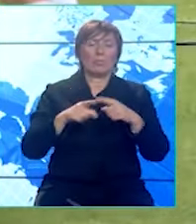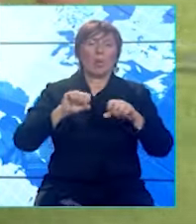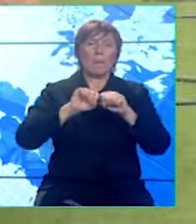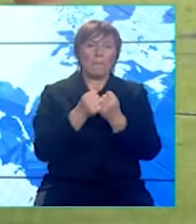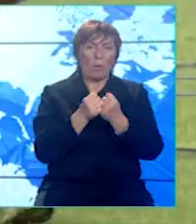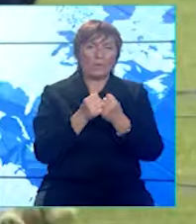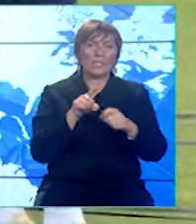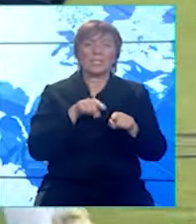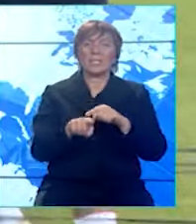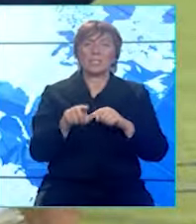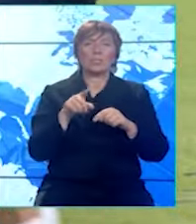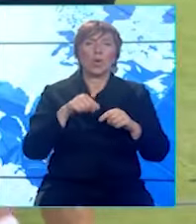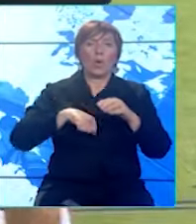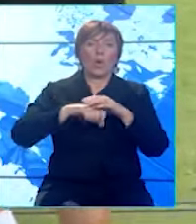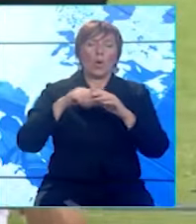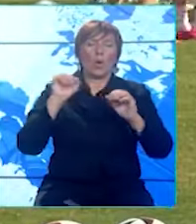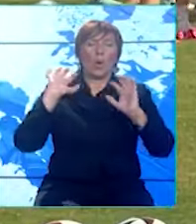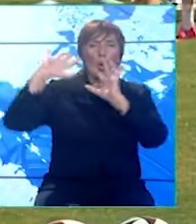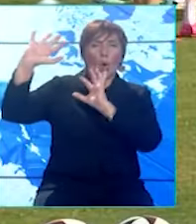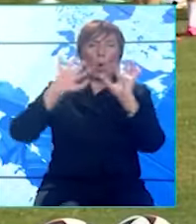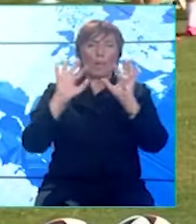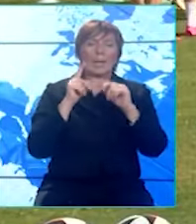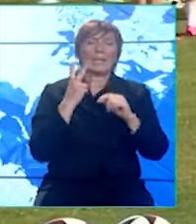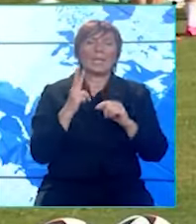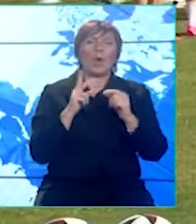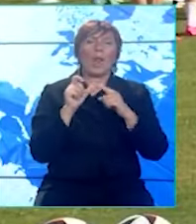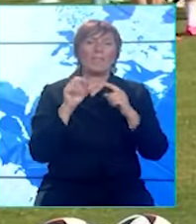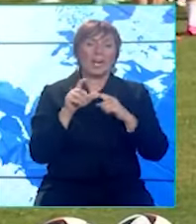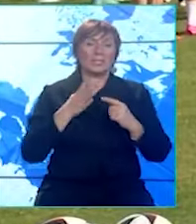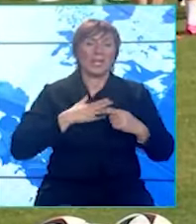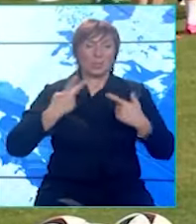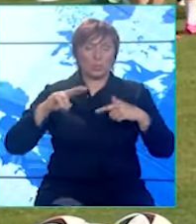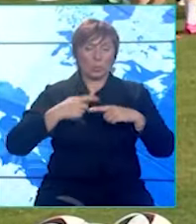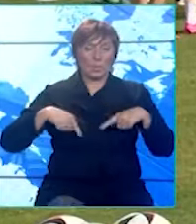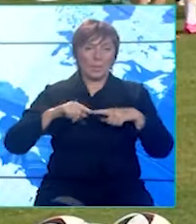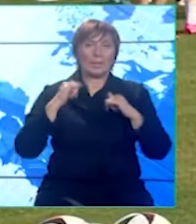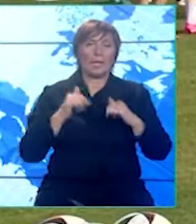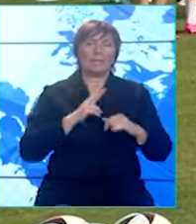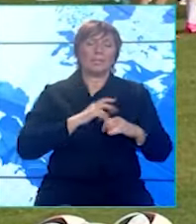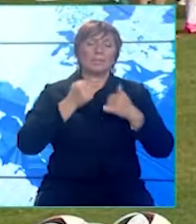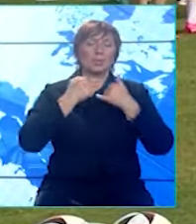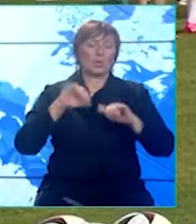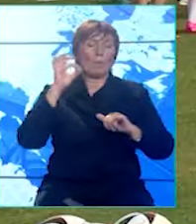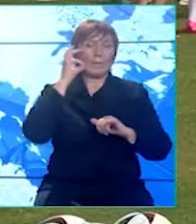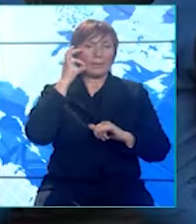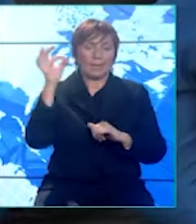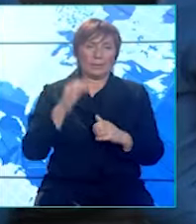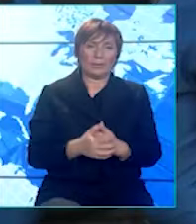sa Italijom propustit će i golman Nikola Vasilj. Naši ostali reprezentativci danas imaju slobodan